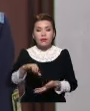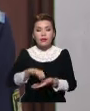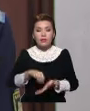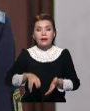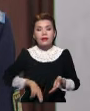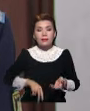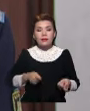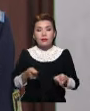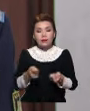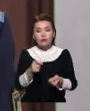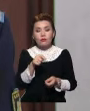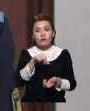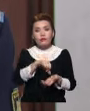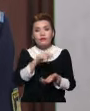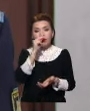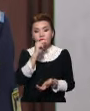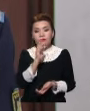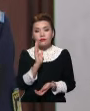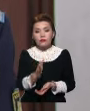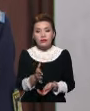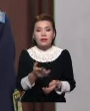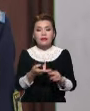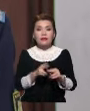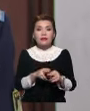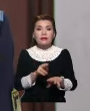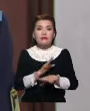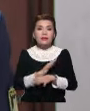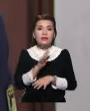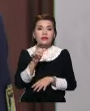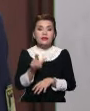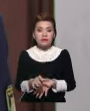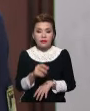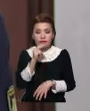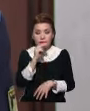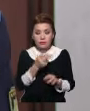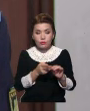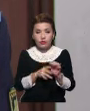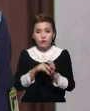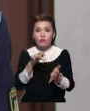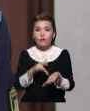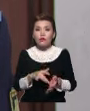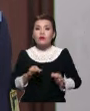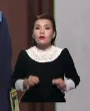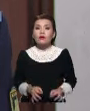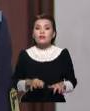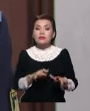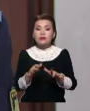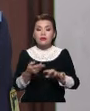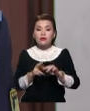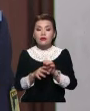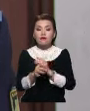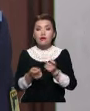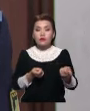работодателя, руководителя индивидуального предпринимательства к смерти работников. По поручению прокуратуры города органам следствия в отношении